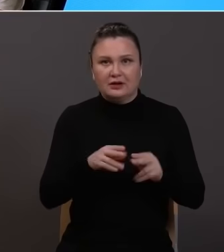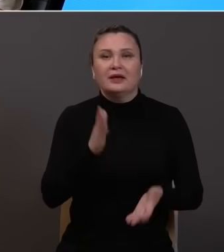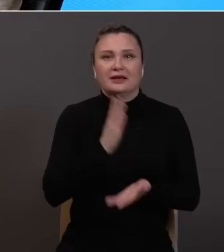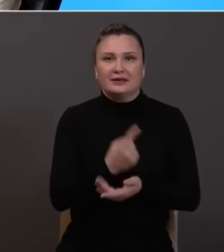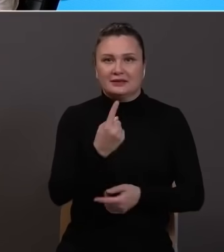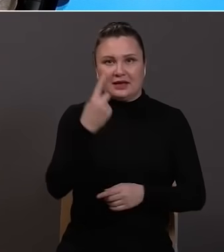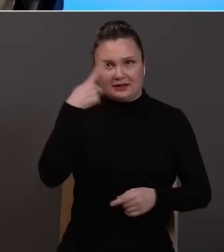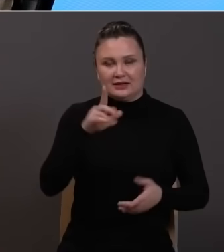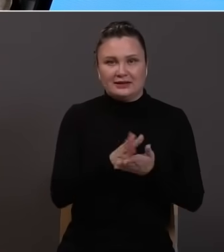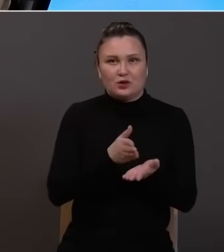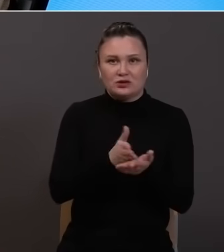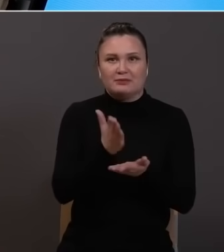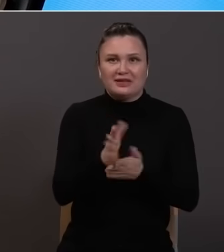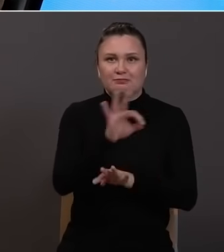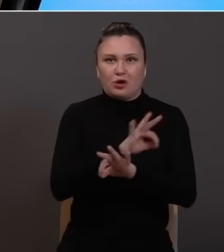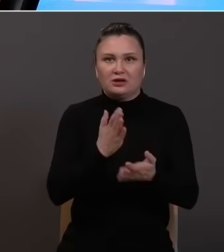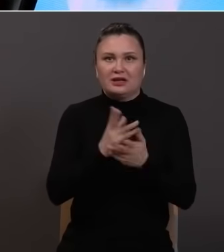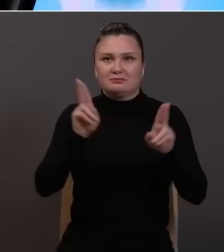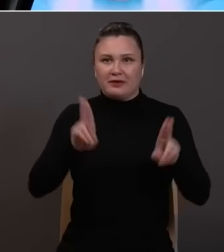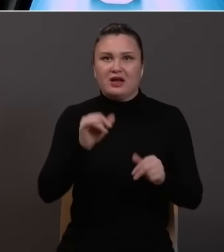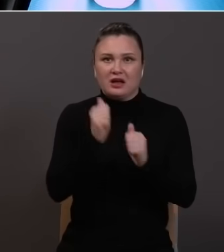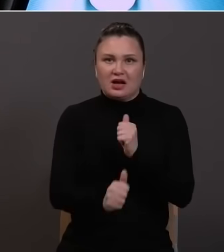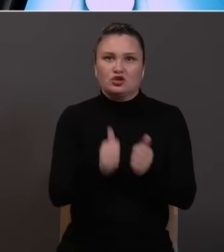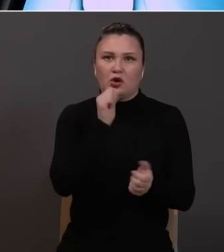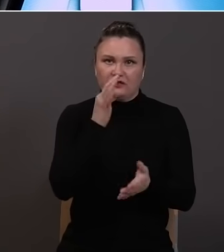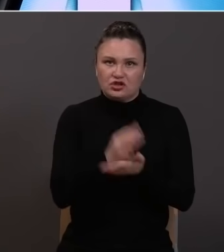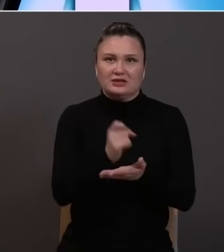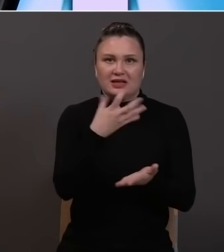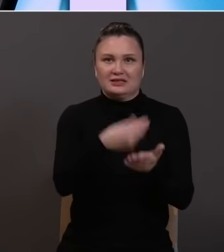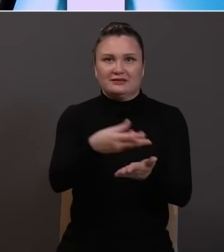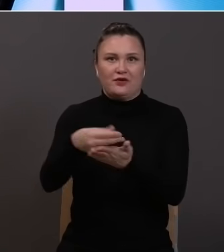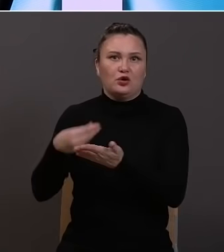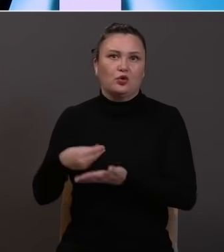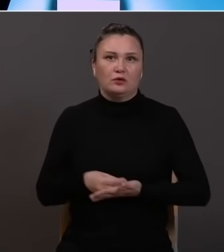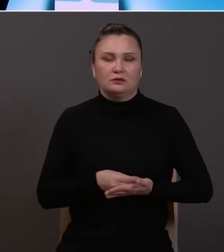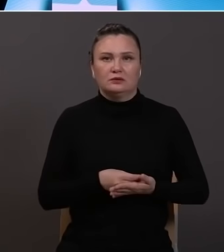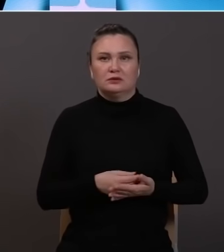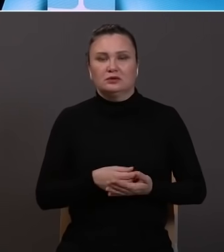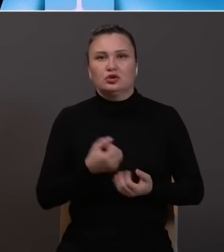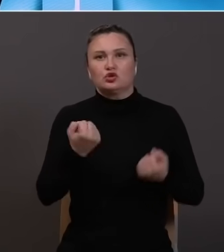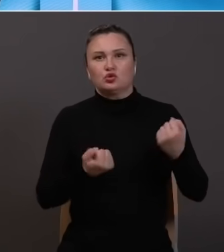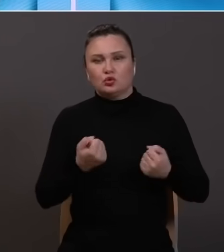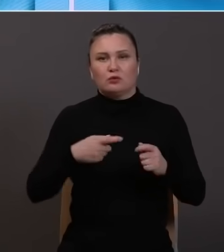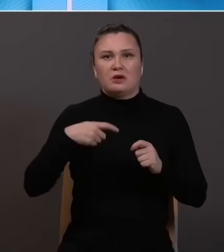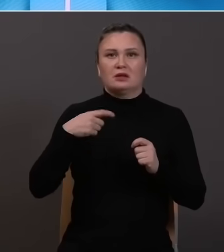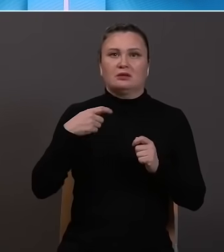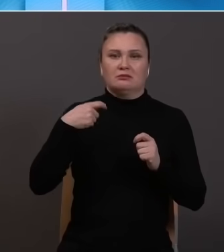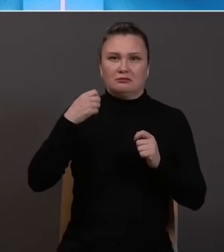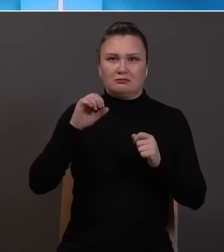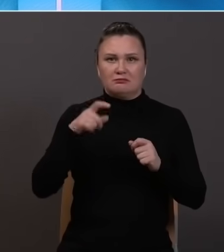идея, есть концепт, есть проект, есть правила, и каждый отвечает за определенное свое. То есть там штурман, механик, оператор,